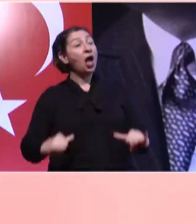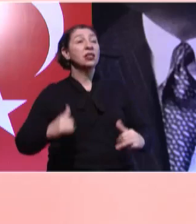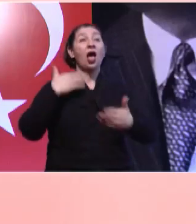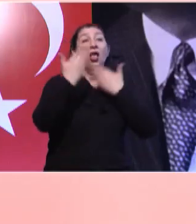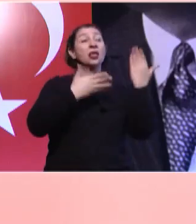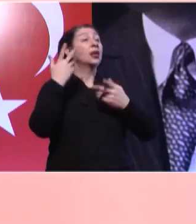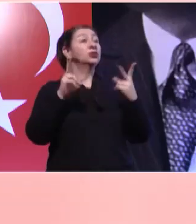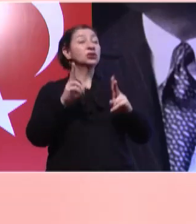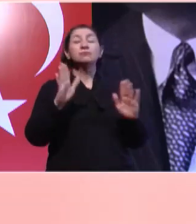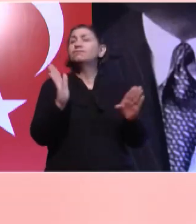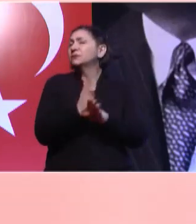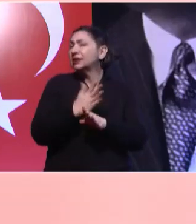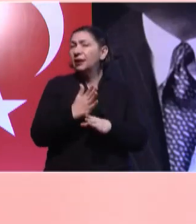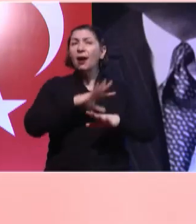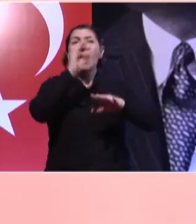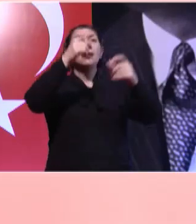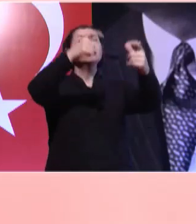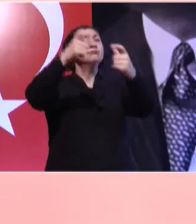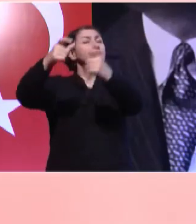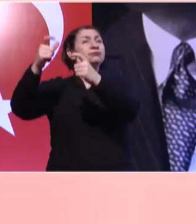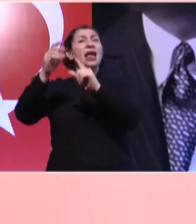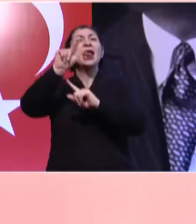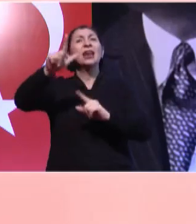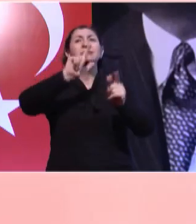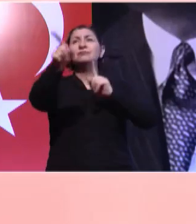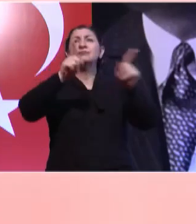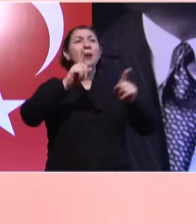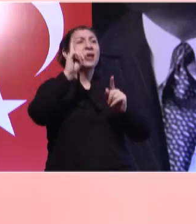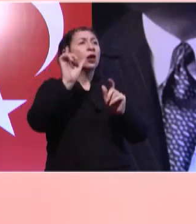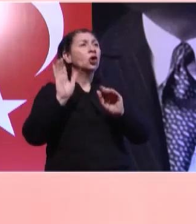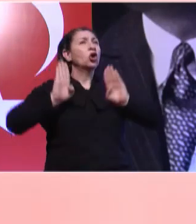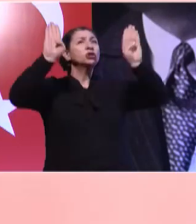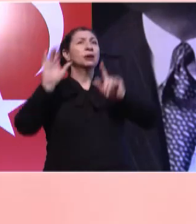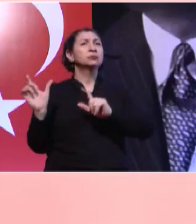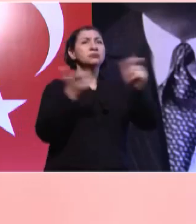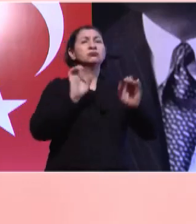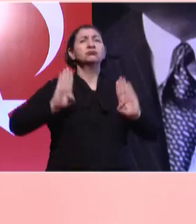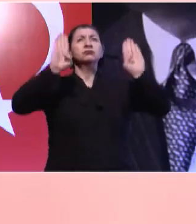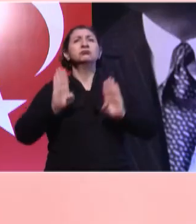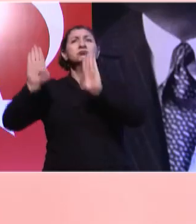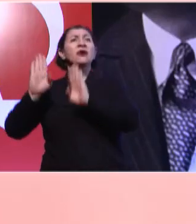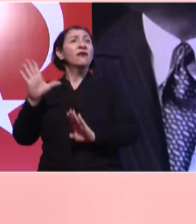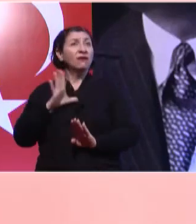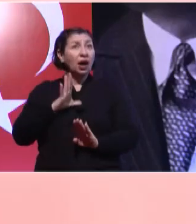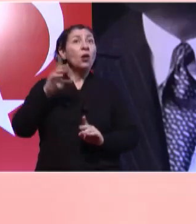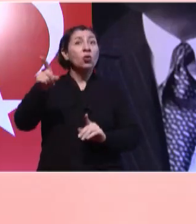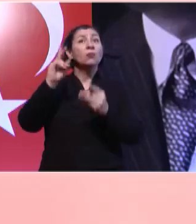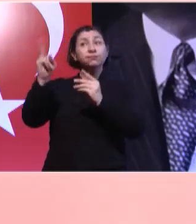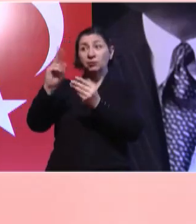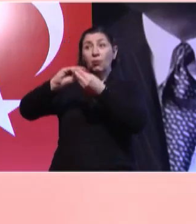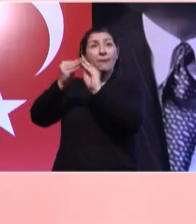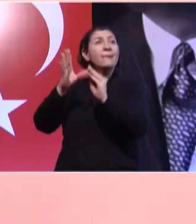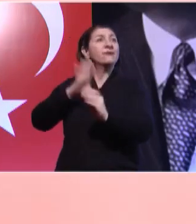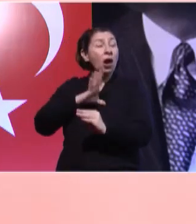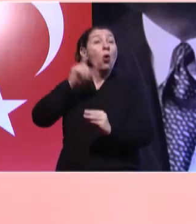anlatabileceğiz. Çünkü her kentte neredeyse bir göçmen var. Ve onların yaşadığı sorunlar var. Ve